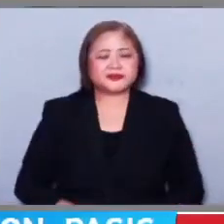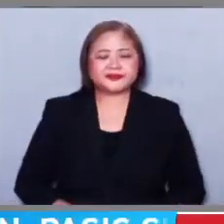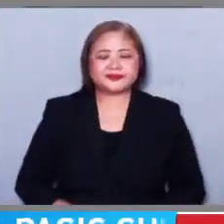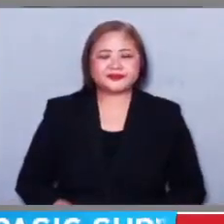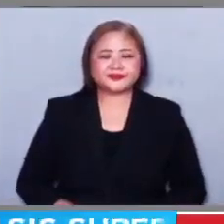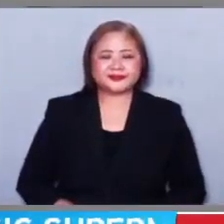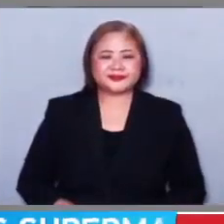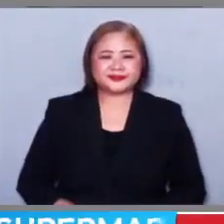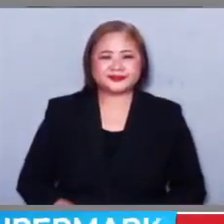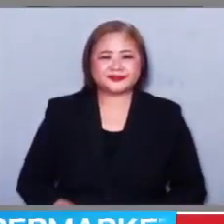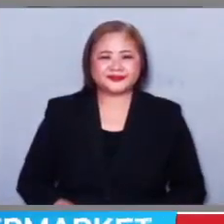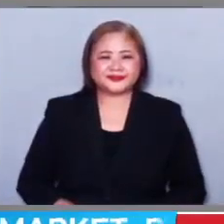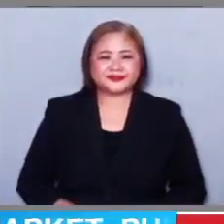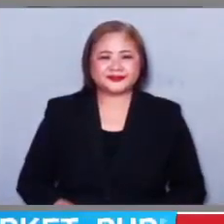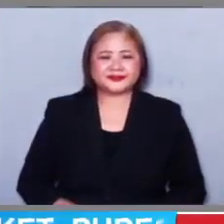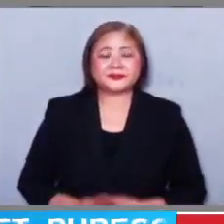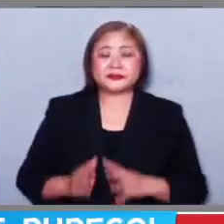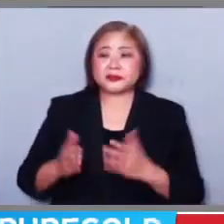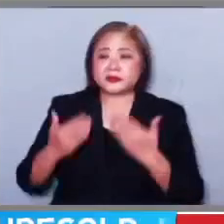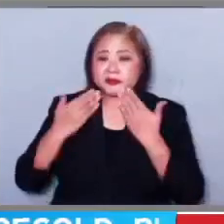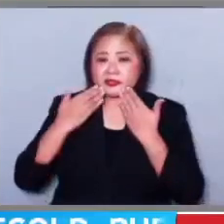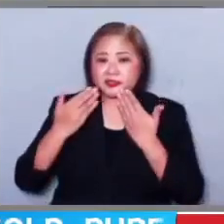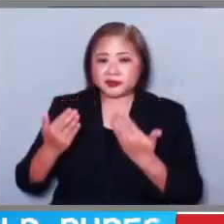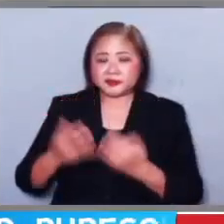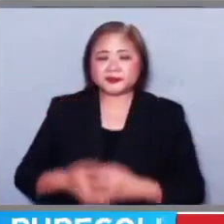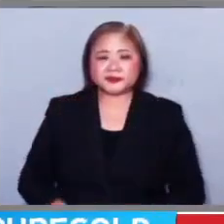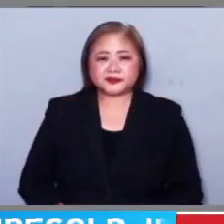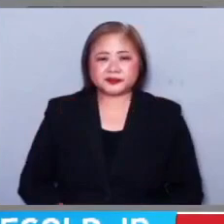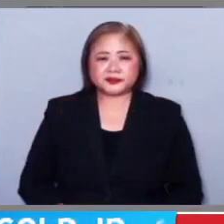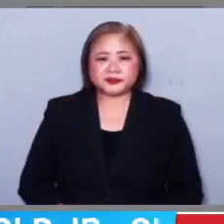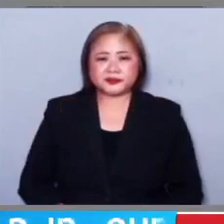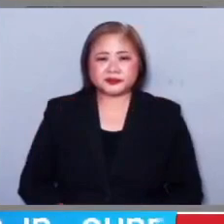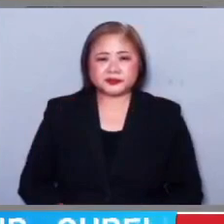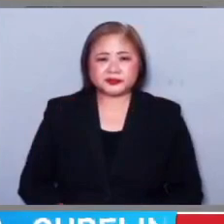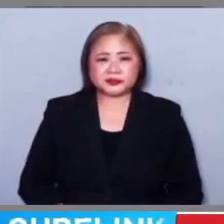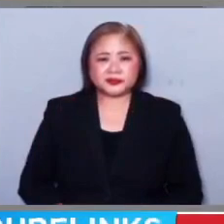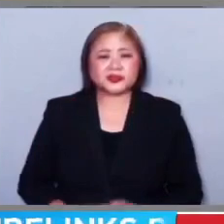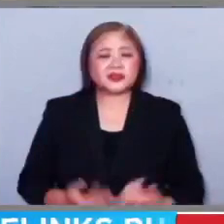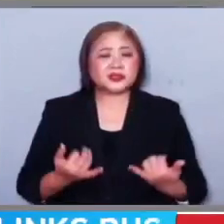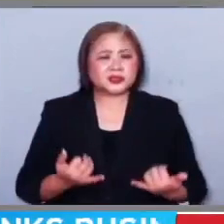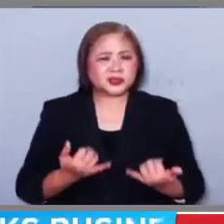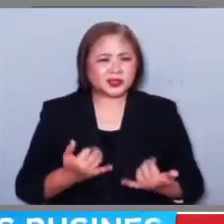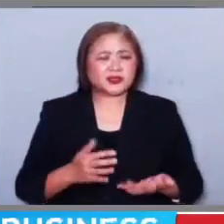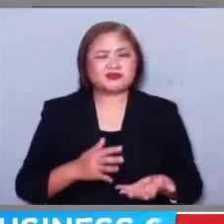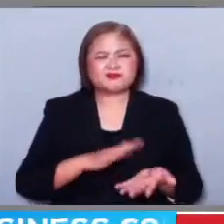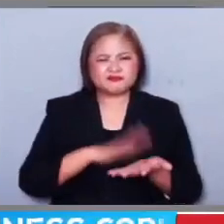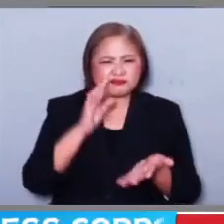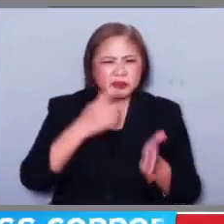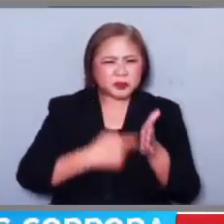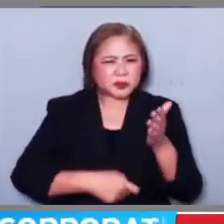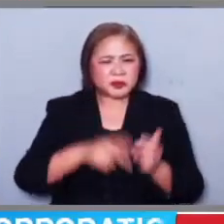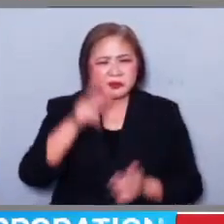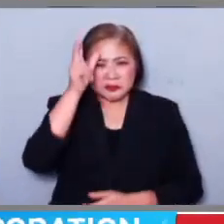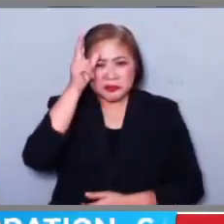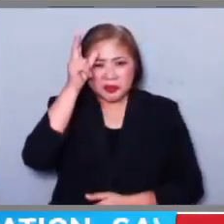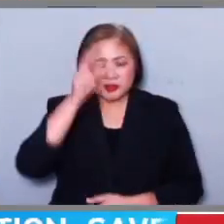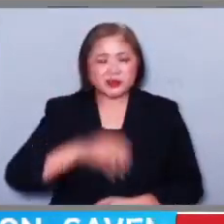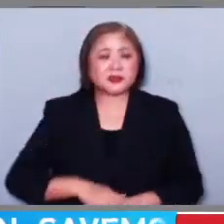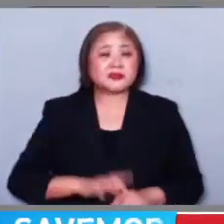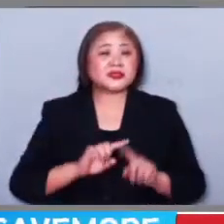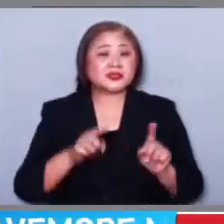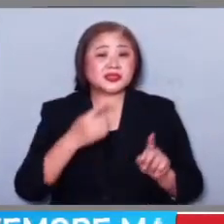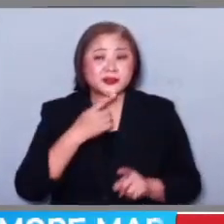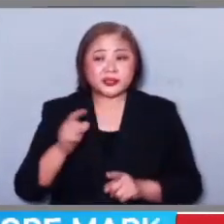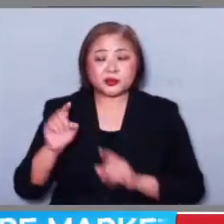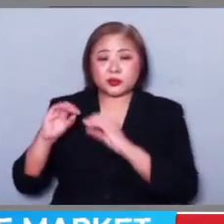Boy. Salamat. So, Rafi na nanatiling mataas ang presyo ng manok ngayon. Pero sabi nga ng UBRA, ito pa rin daw ang